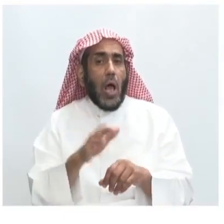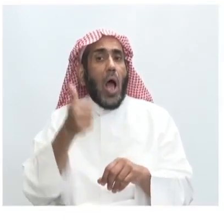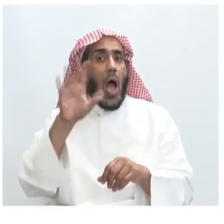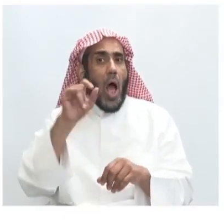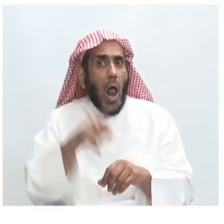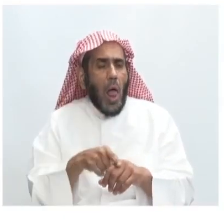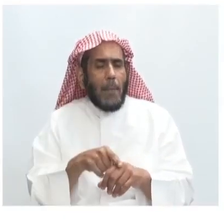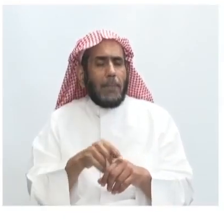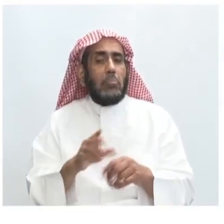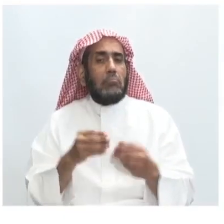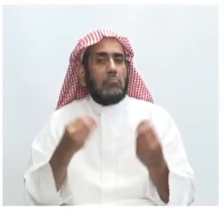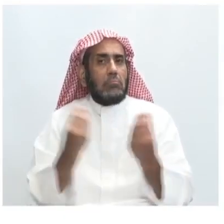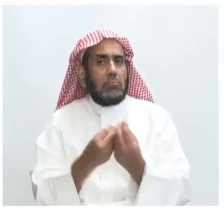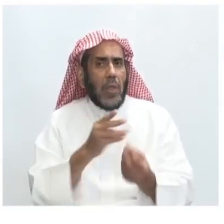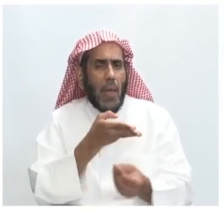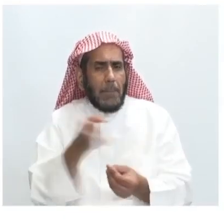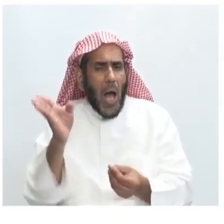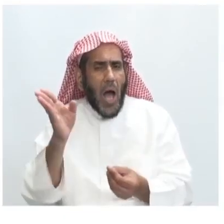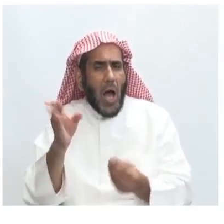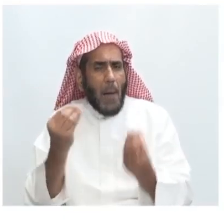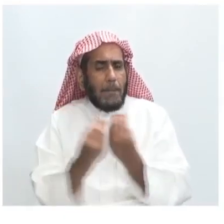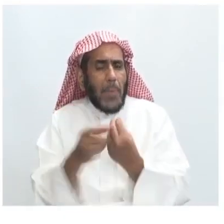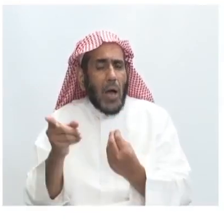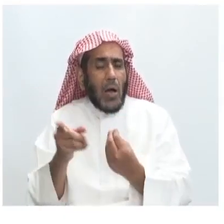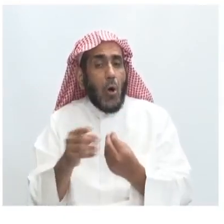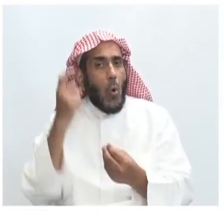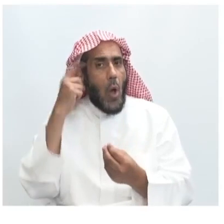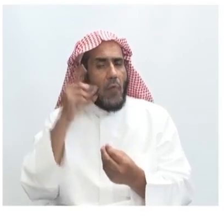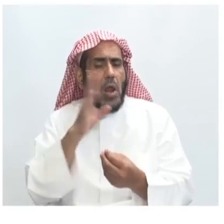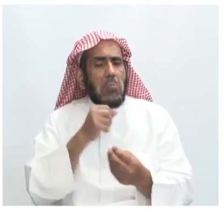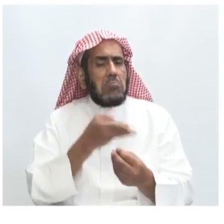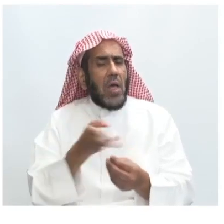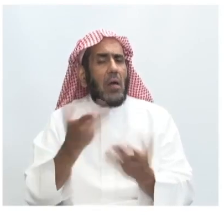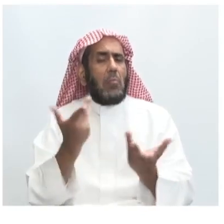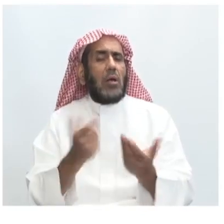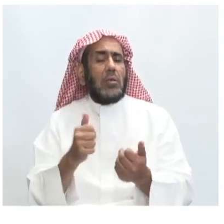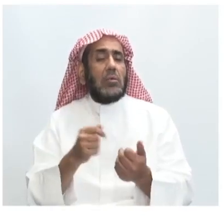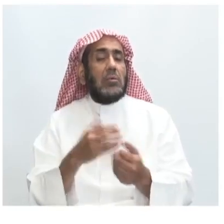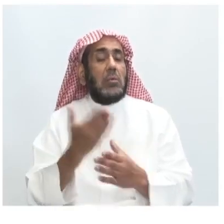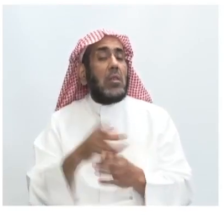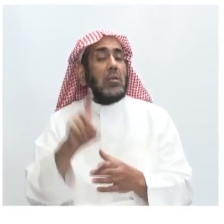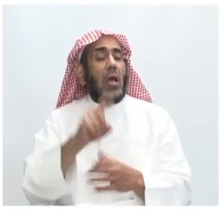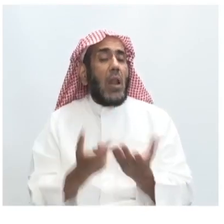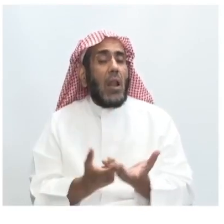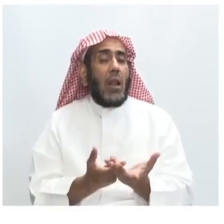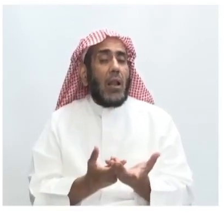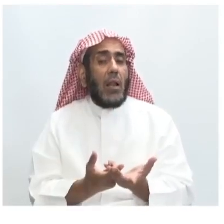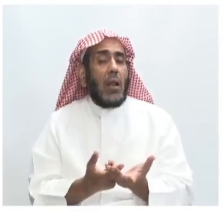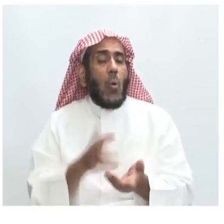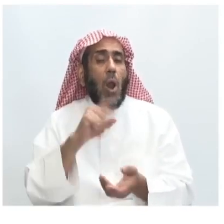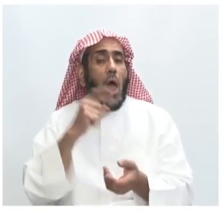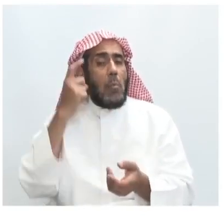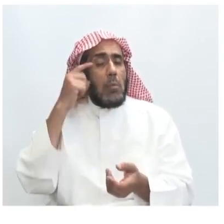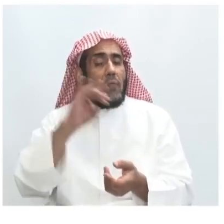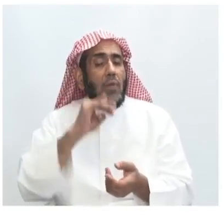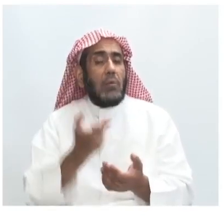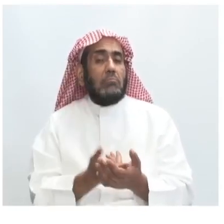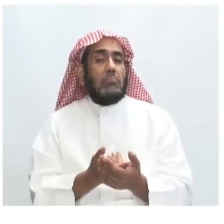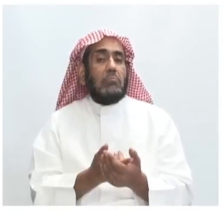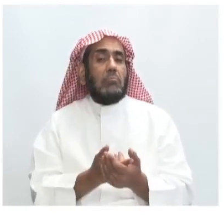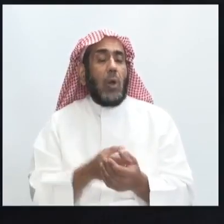تذهب معه هو يعرف انك لم تذهب اصلا لماذا سال اذا هو لا يطلب الفهم